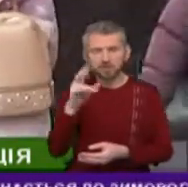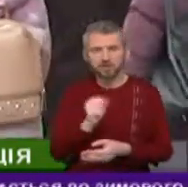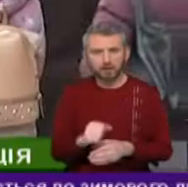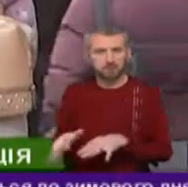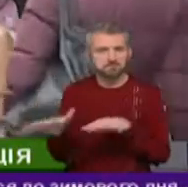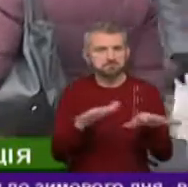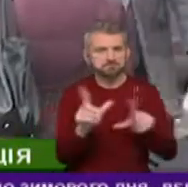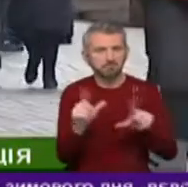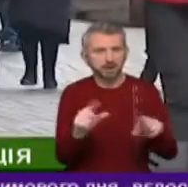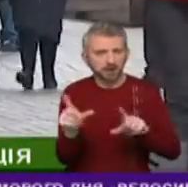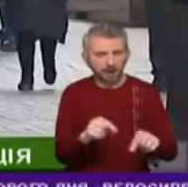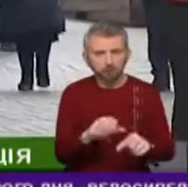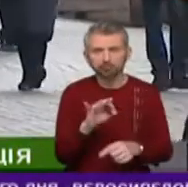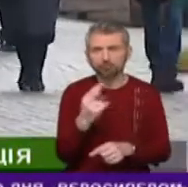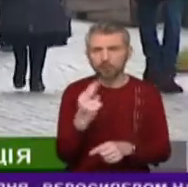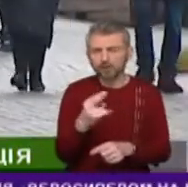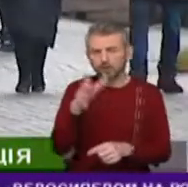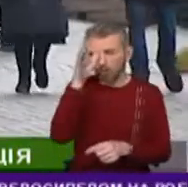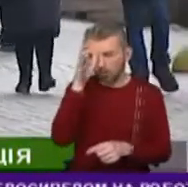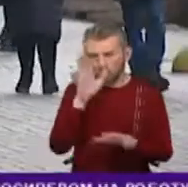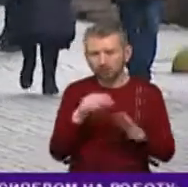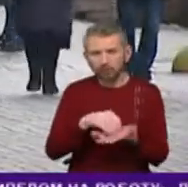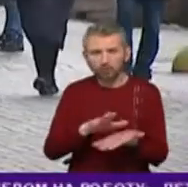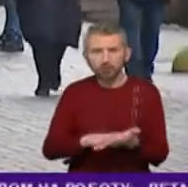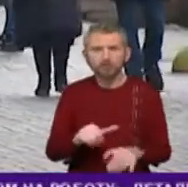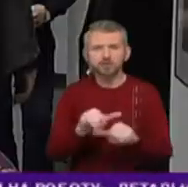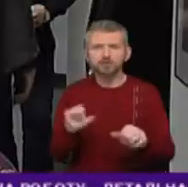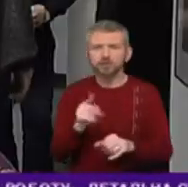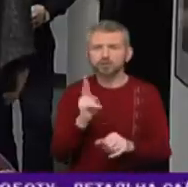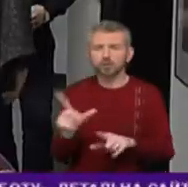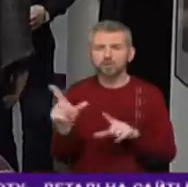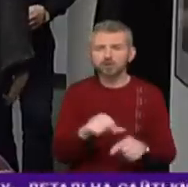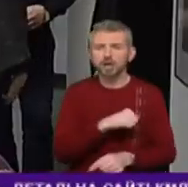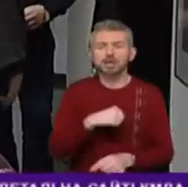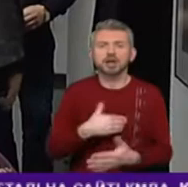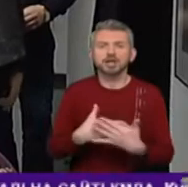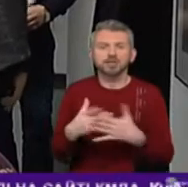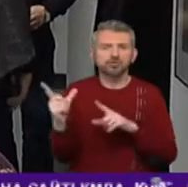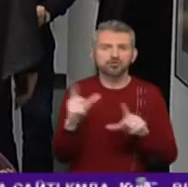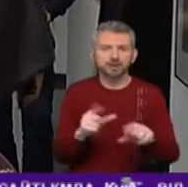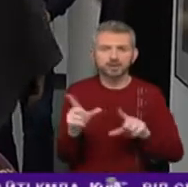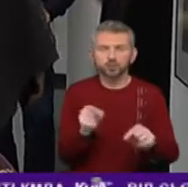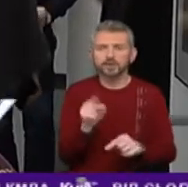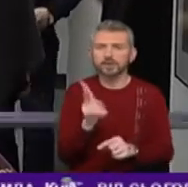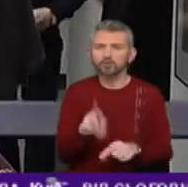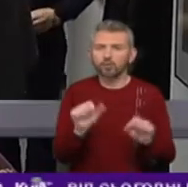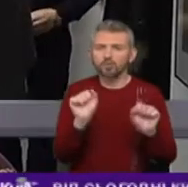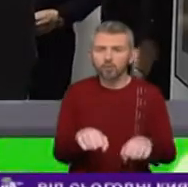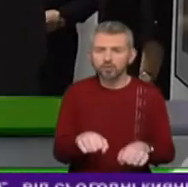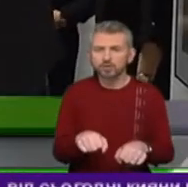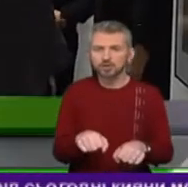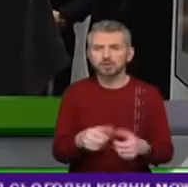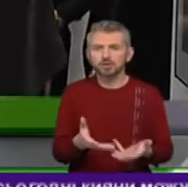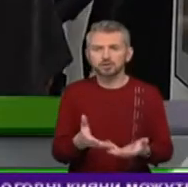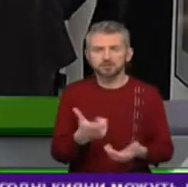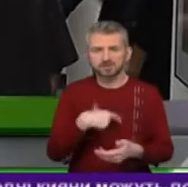міграцію. Соціологи лише констатують збільшення тих, хто виїжджає. Найактивніше їдуть ті, які можуть переступити